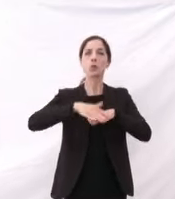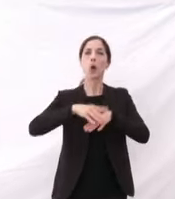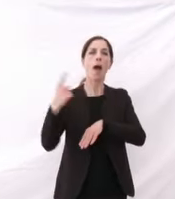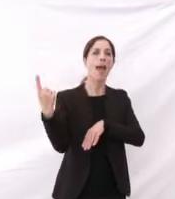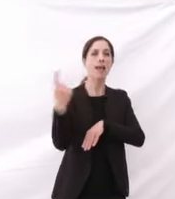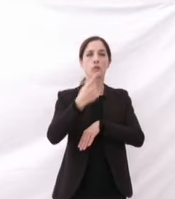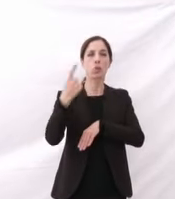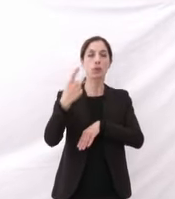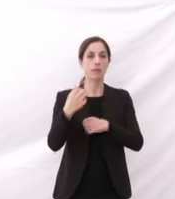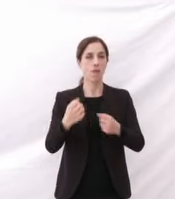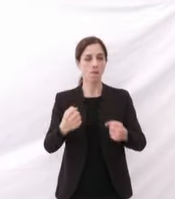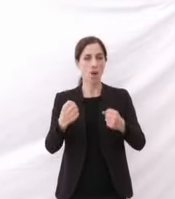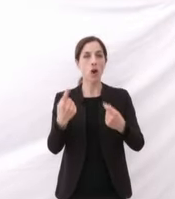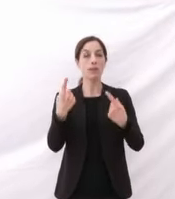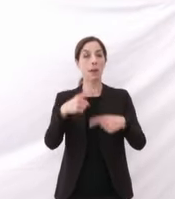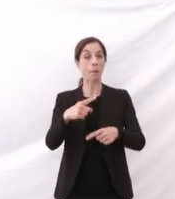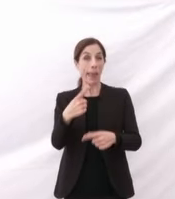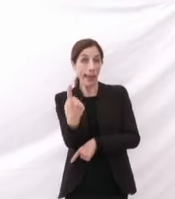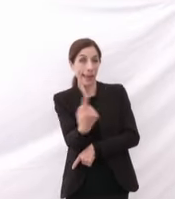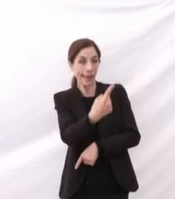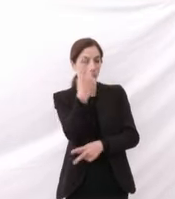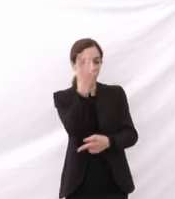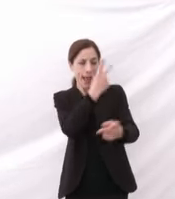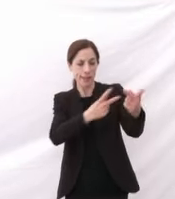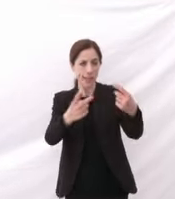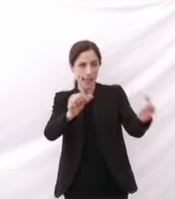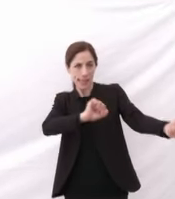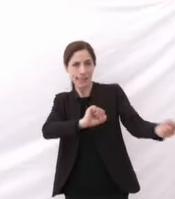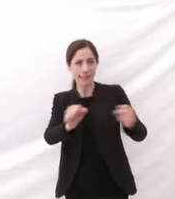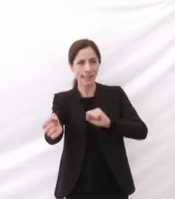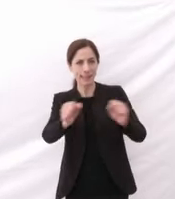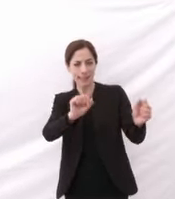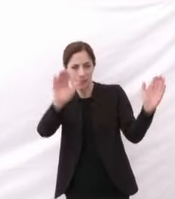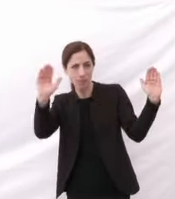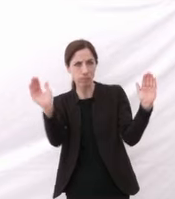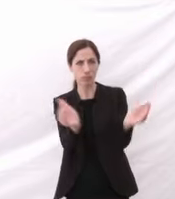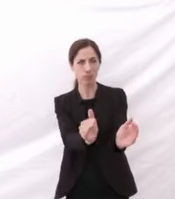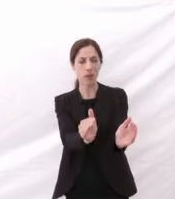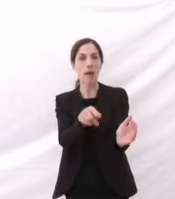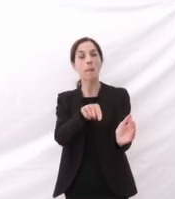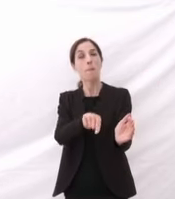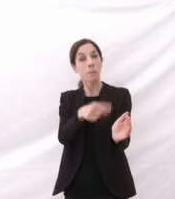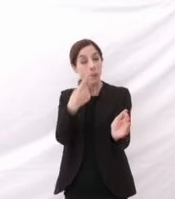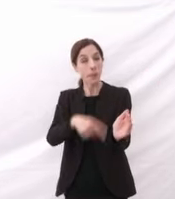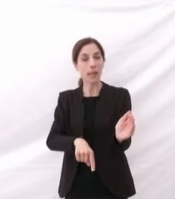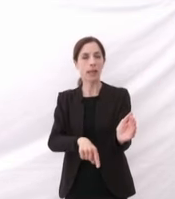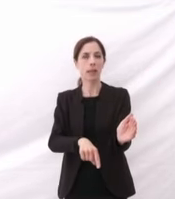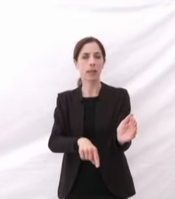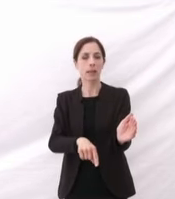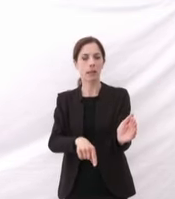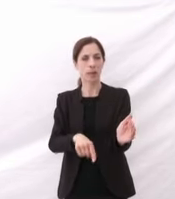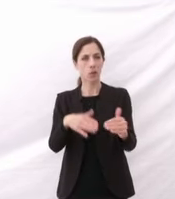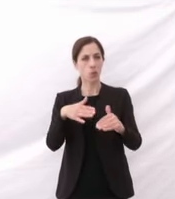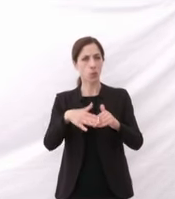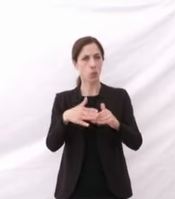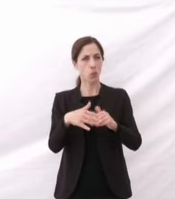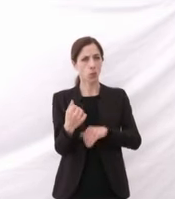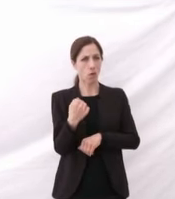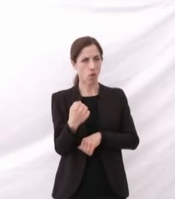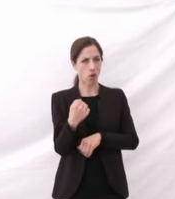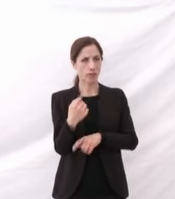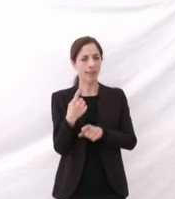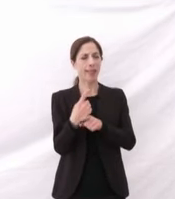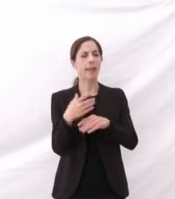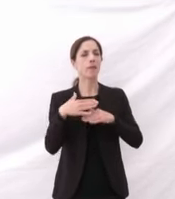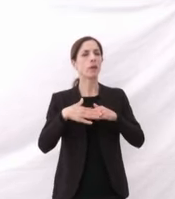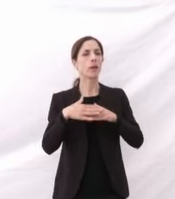per contrastare il crimine, ma questa prerogativa va usata sempre